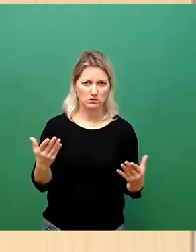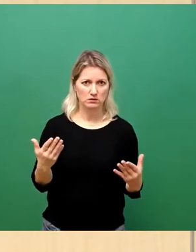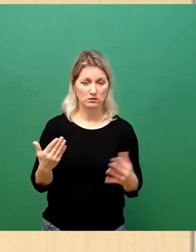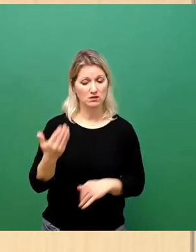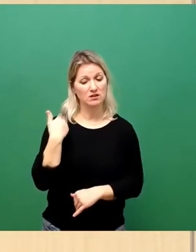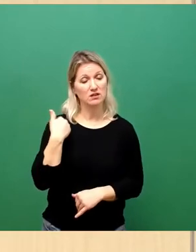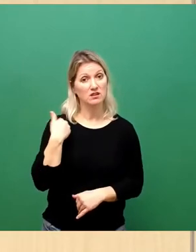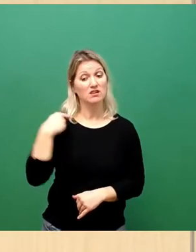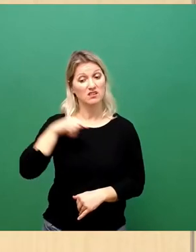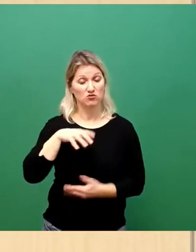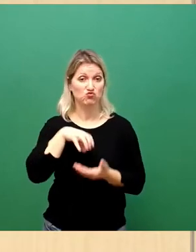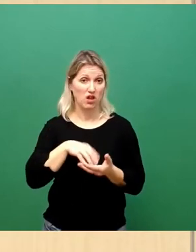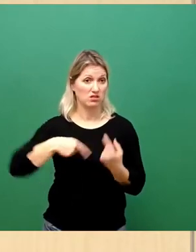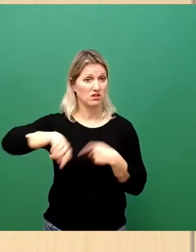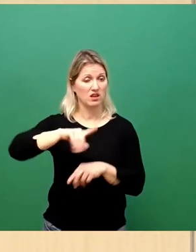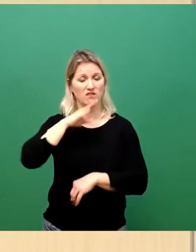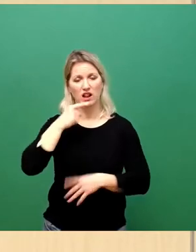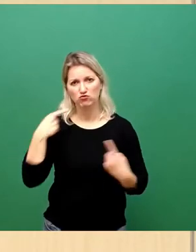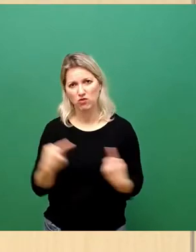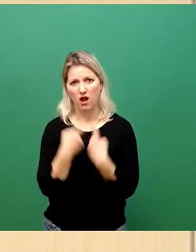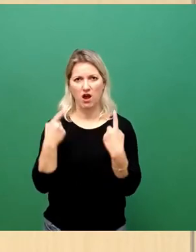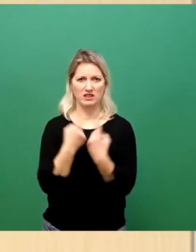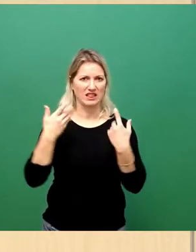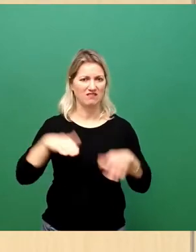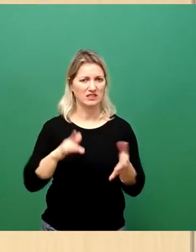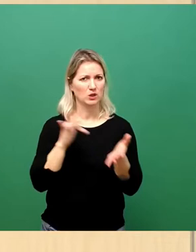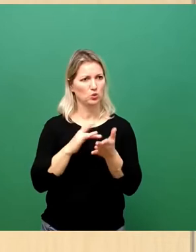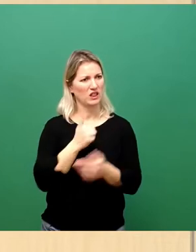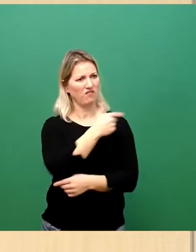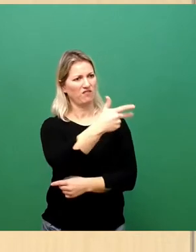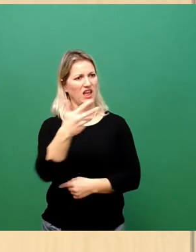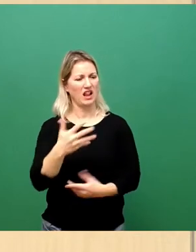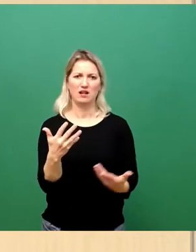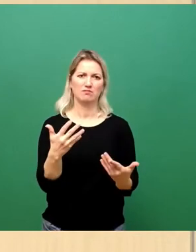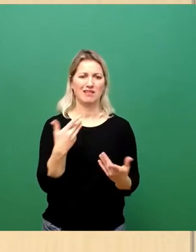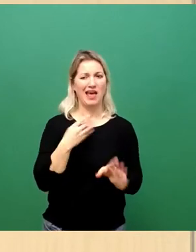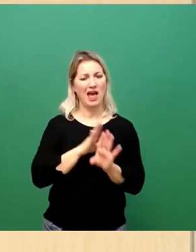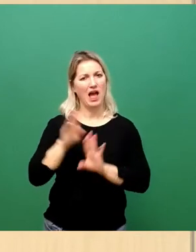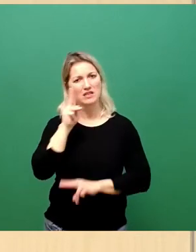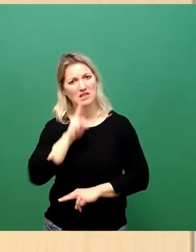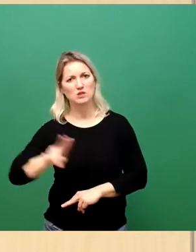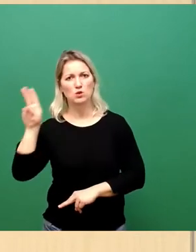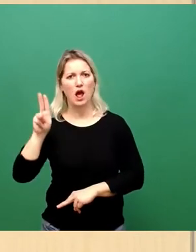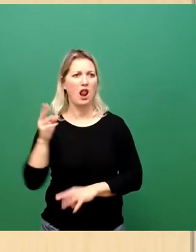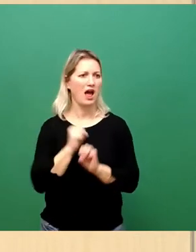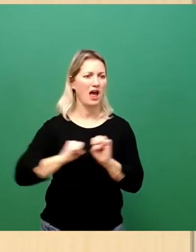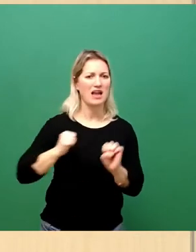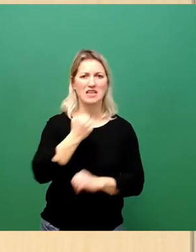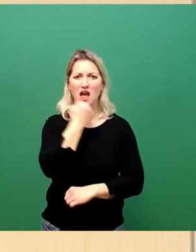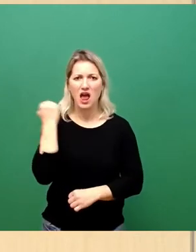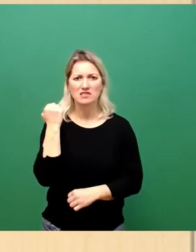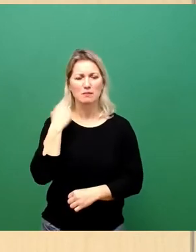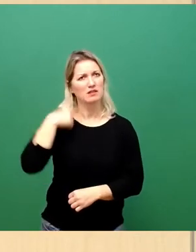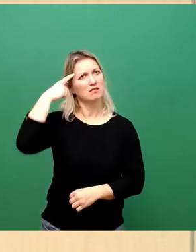gestritten, weil viel zu viele Menschen nicht sehen wollen, wo rechtsnationales und rechtsextremistisches Gift an den Wurzeln